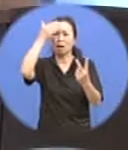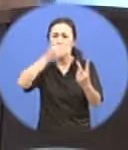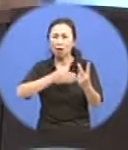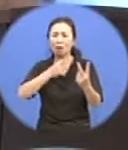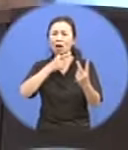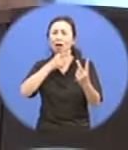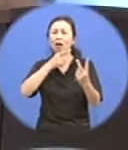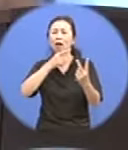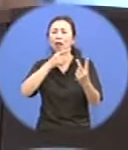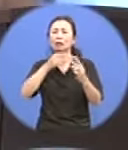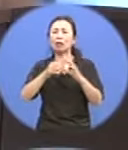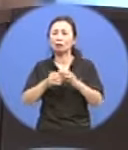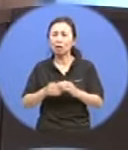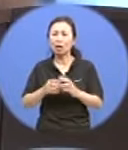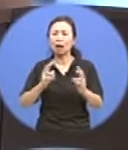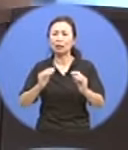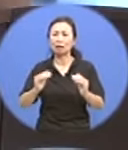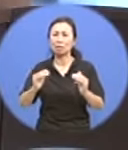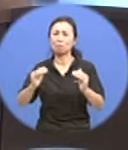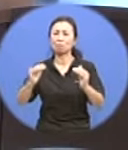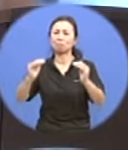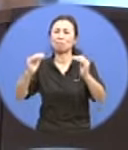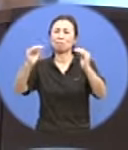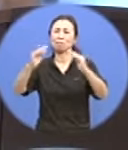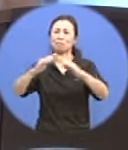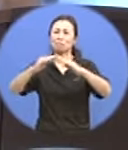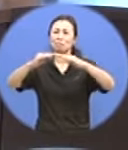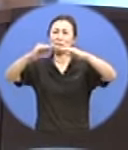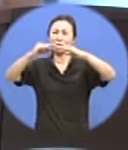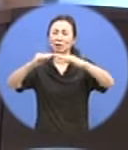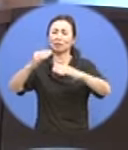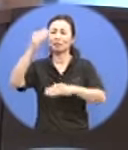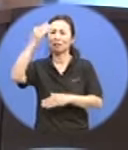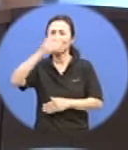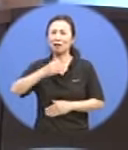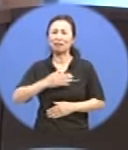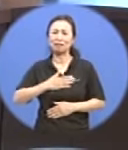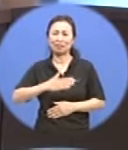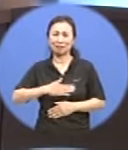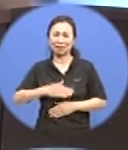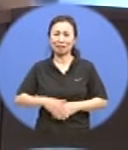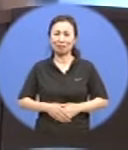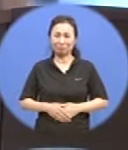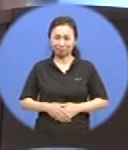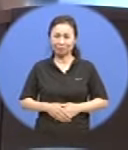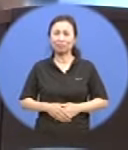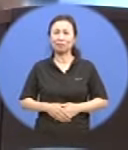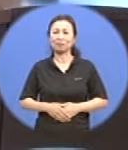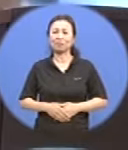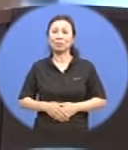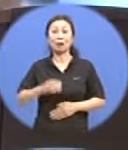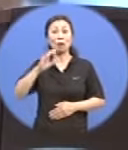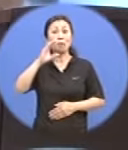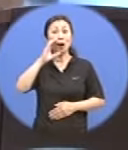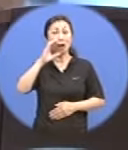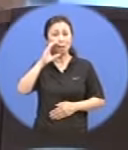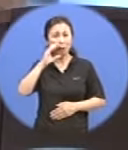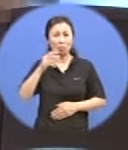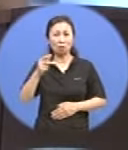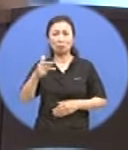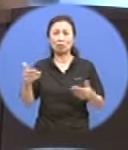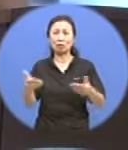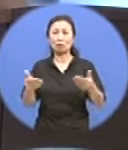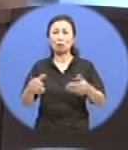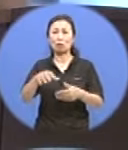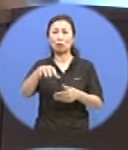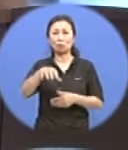ました。 今知事からお話ありましたが、はい、和歌山事業場というこの顔全体での位置づけですよね。素